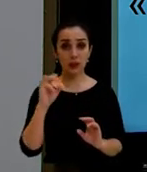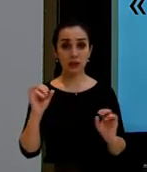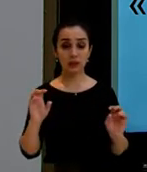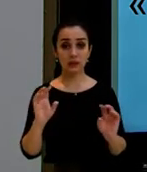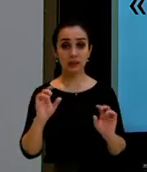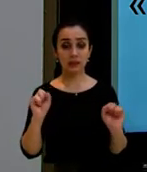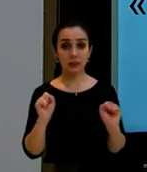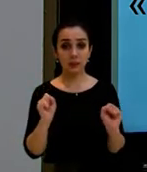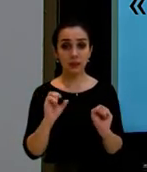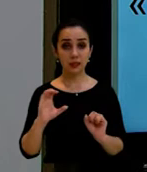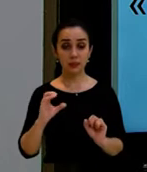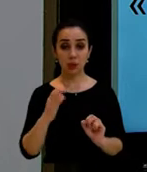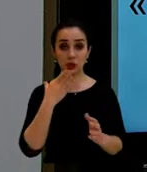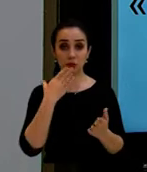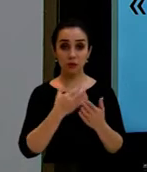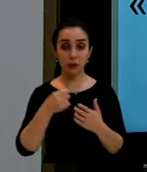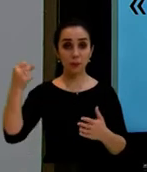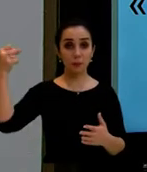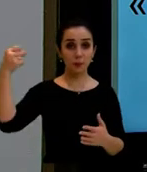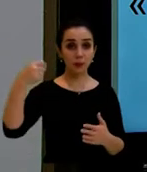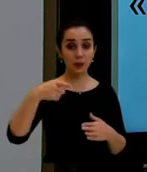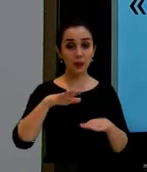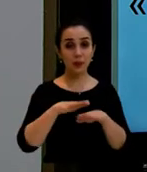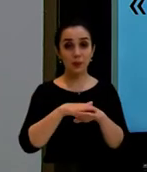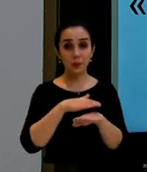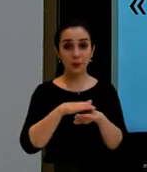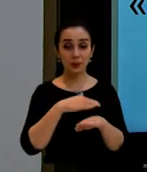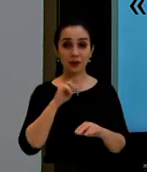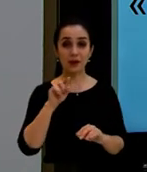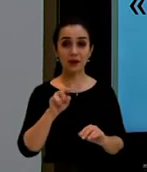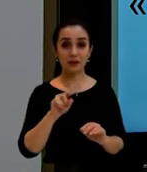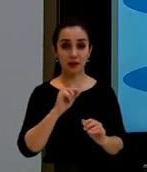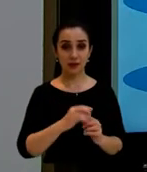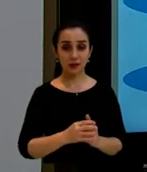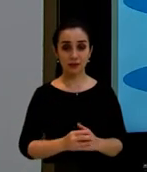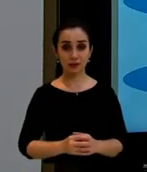серебром, своим лучом приветливым касаясь.